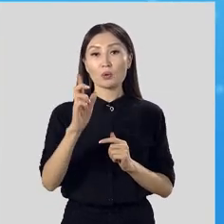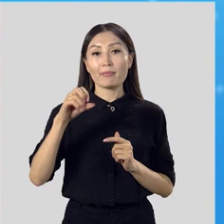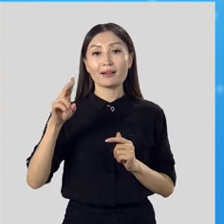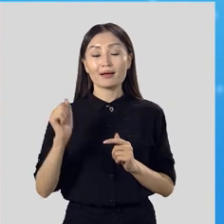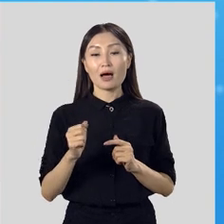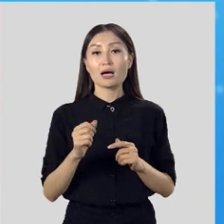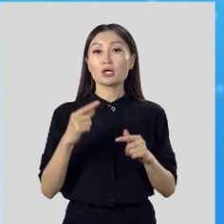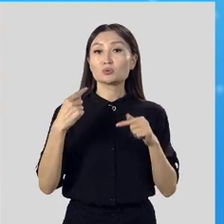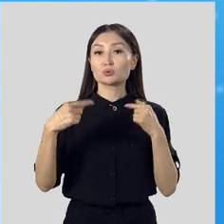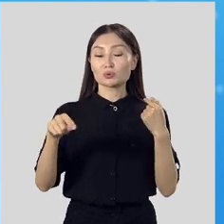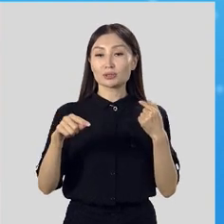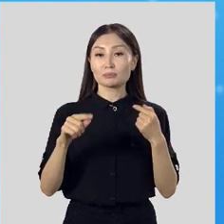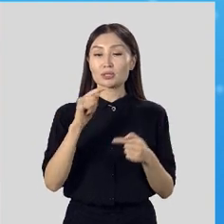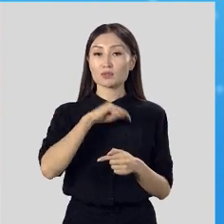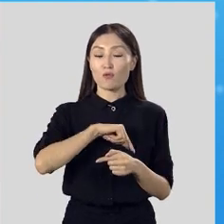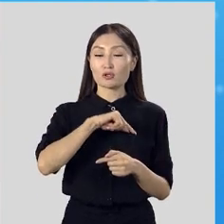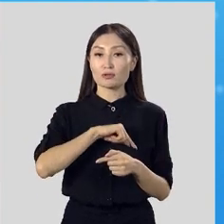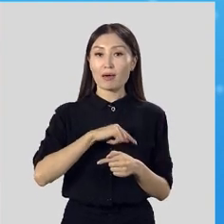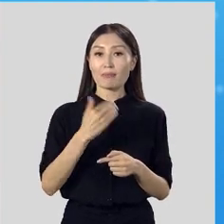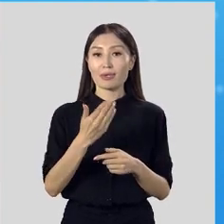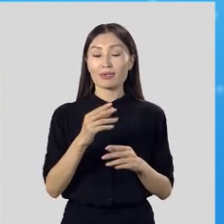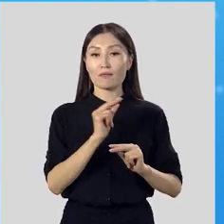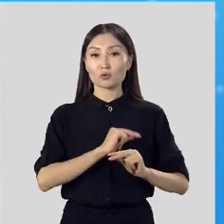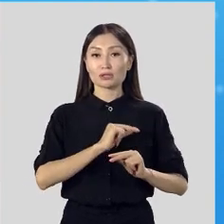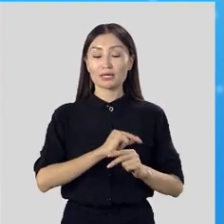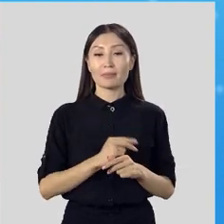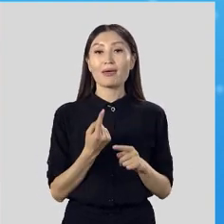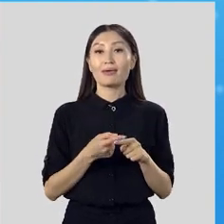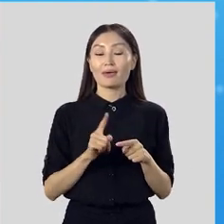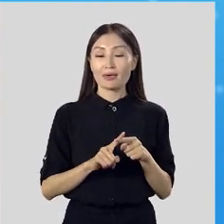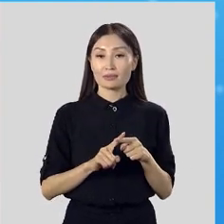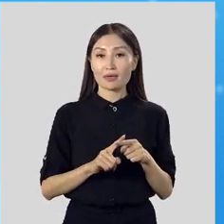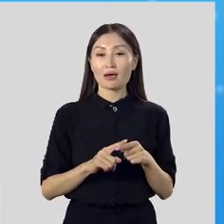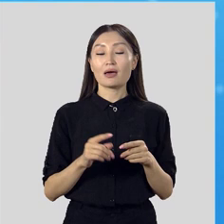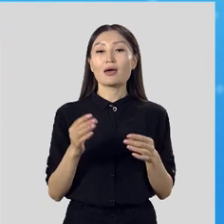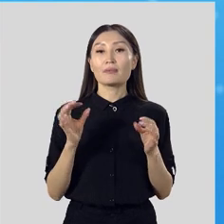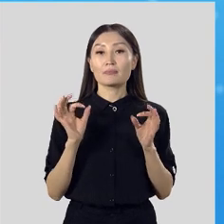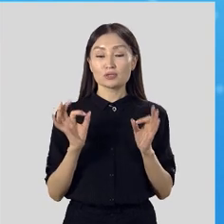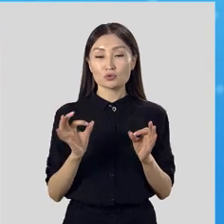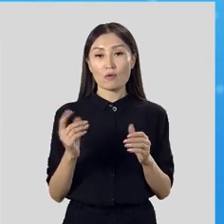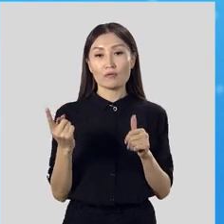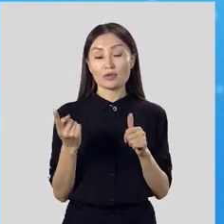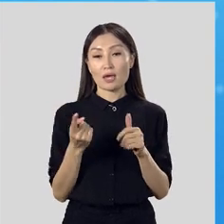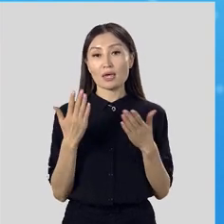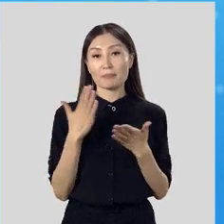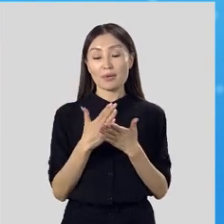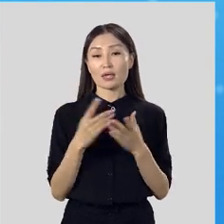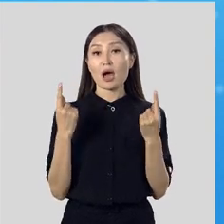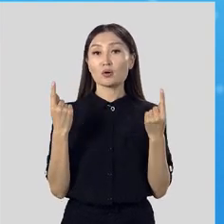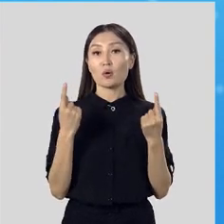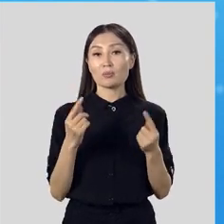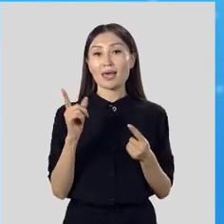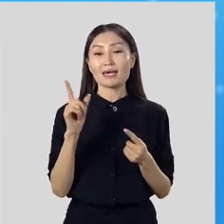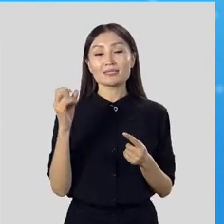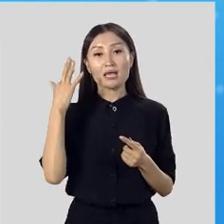с совершенно другими свойствами и функциями. Это, безусловно, имеет огромное